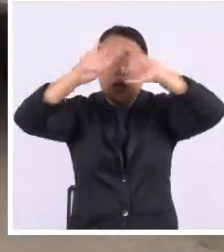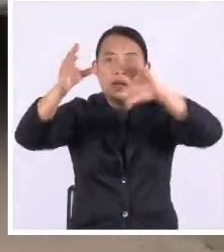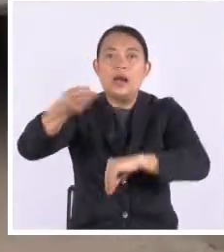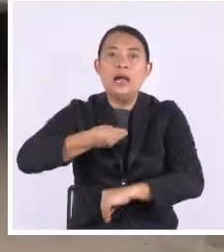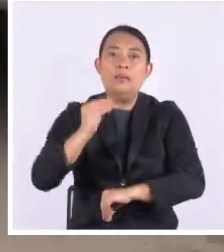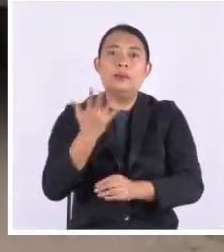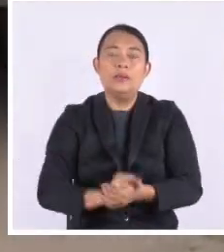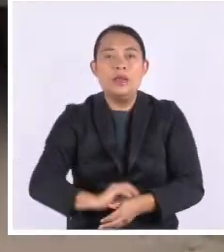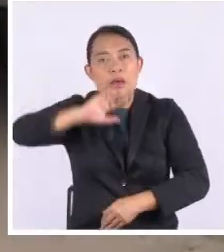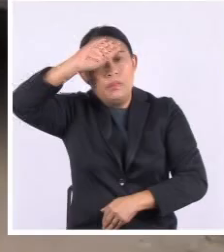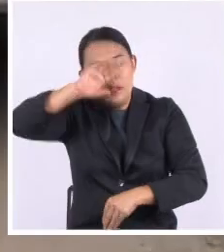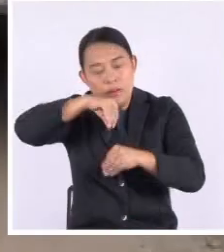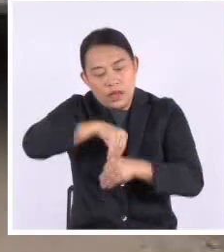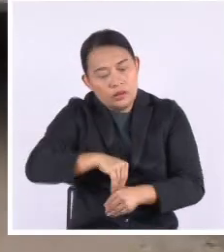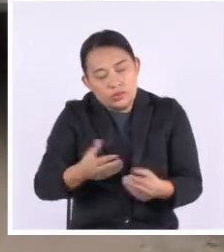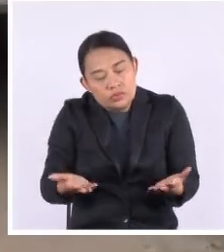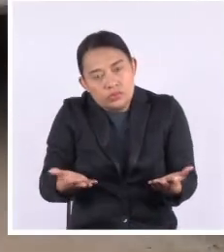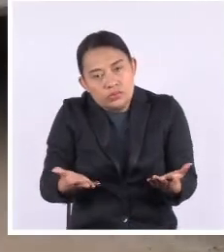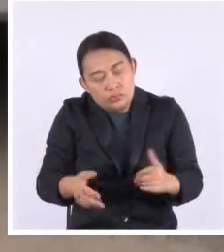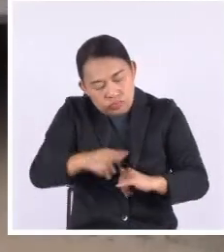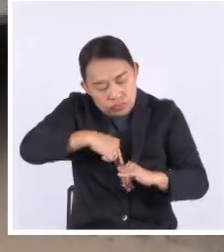ก็ไม่สามารถไปรักษาได้เช่นกัน